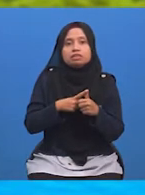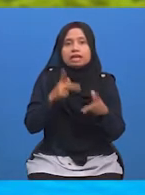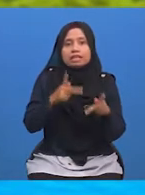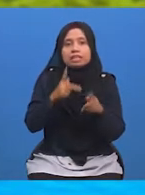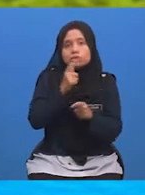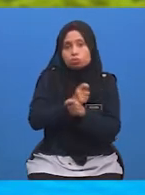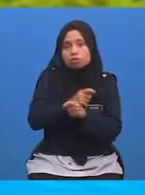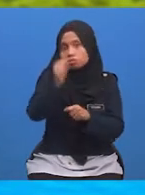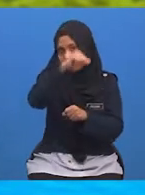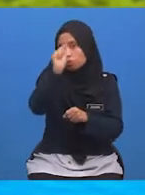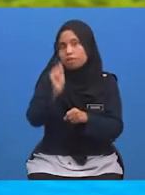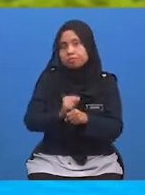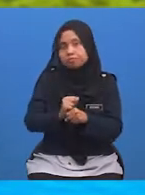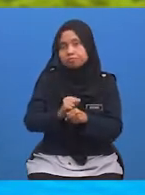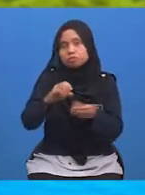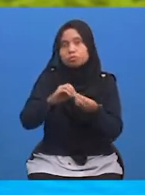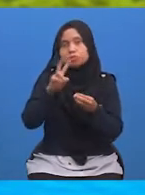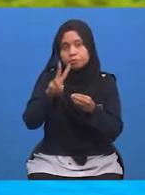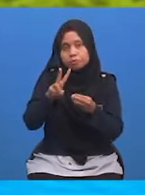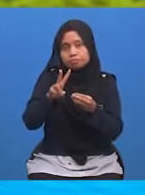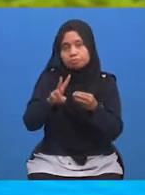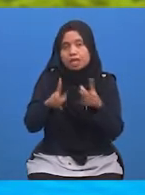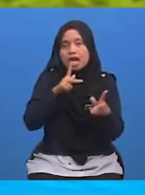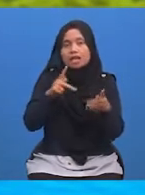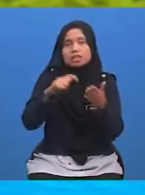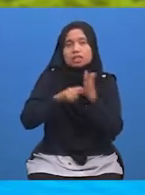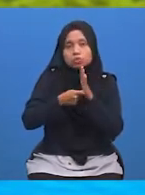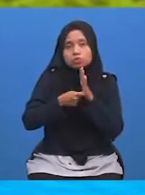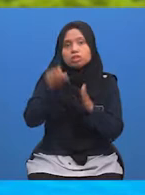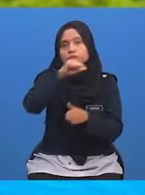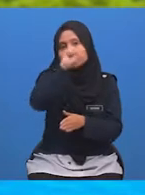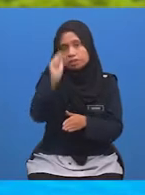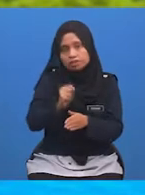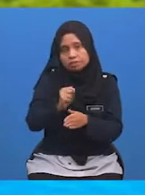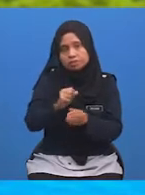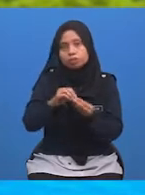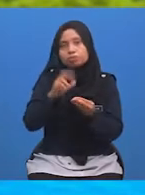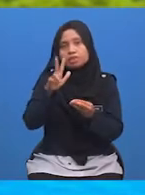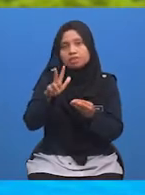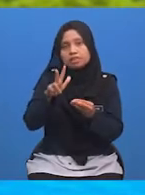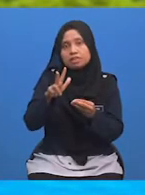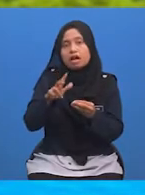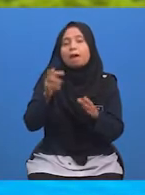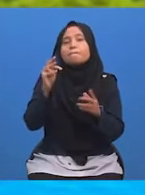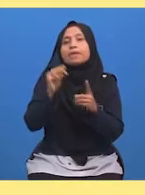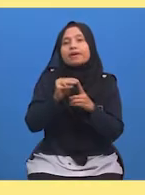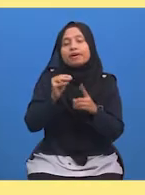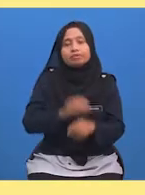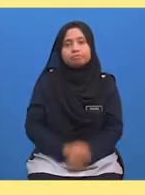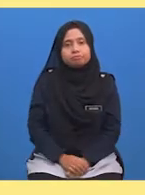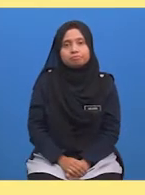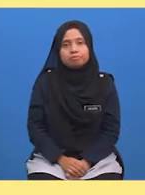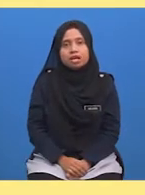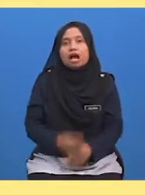kata tugas soalan, yang kedua, kata kunci soalan dan yang ketiga, peruntukan markah.